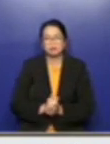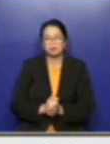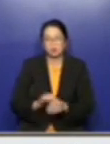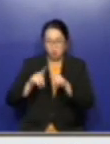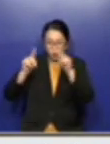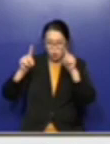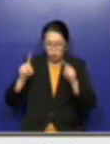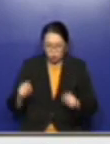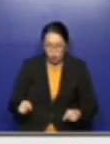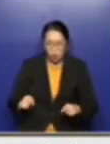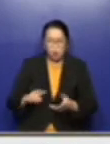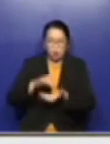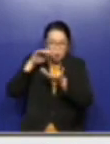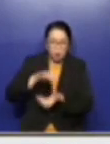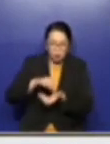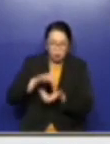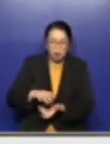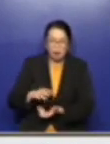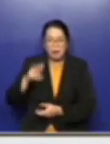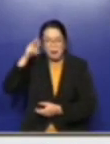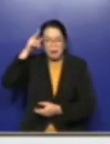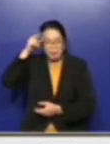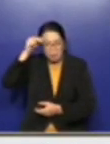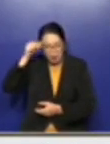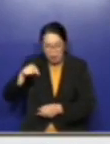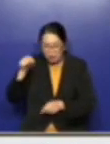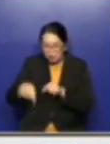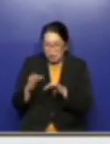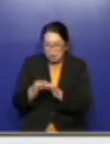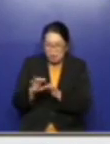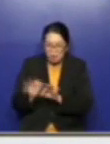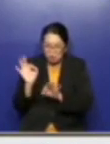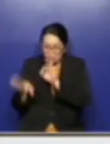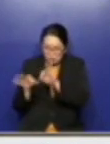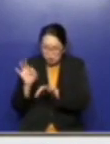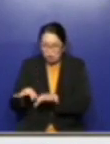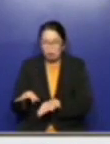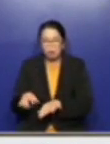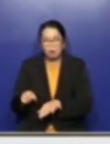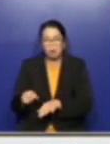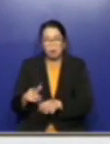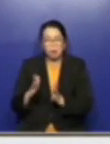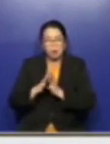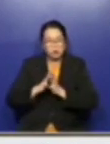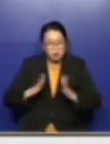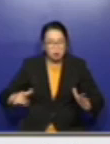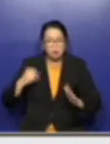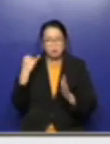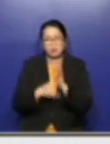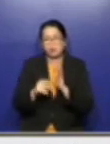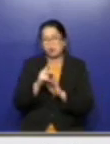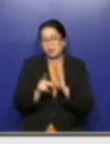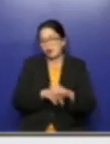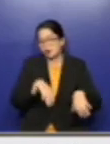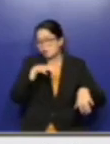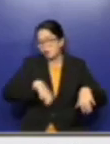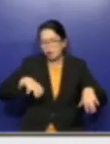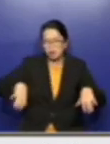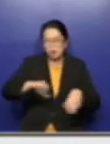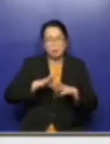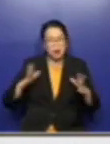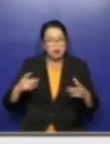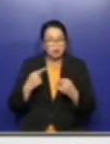หมดเป็นหน้าที่สื่อมวลชนแบบไทย PBS ครับตามวัตถุประสงค์อะไรล่ะฮะมีมั้ยฮะไม่ค่อยเห็